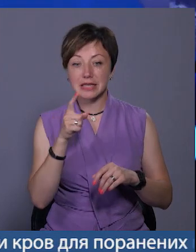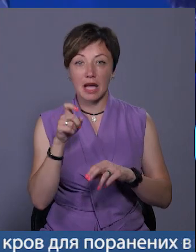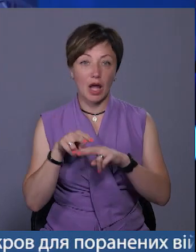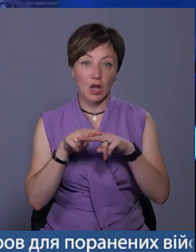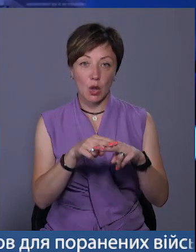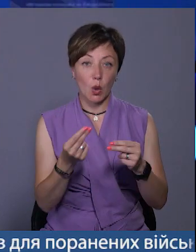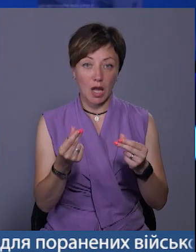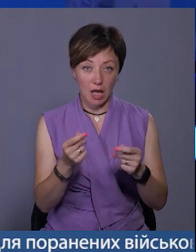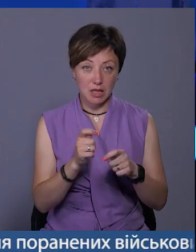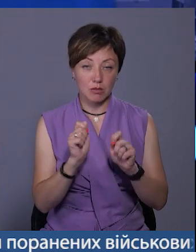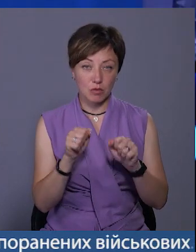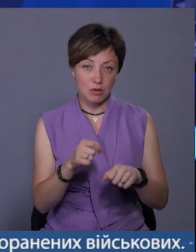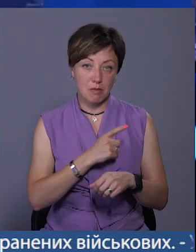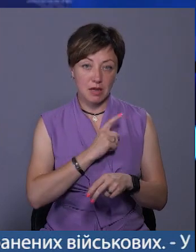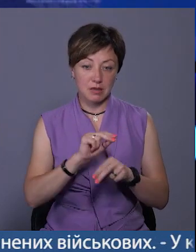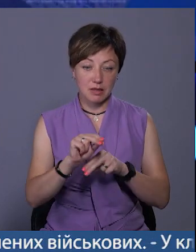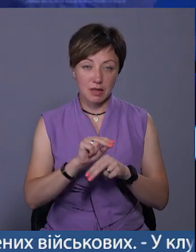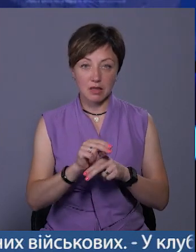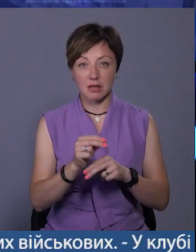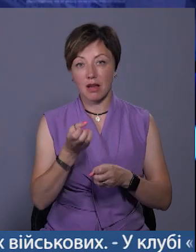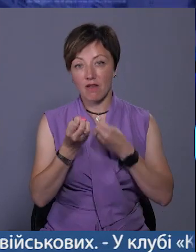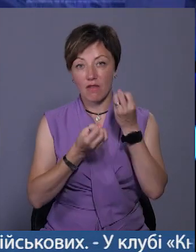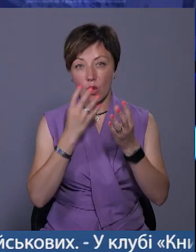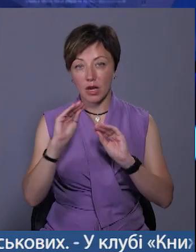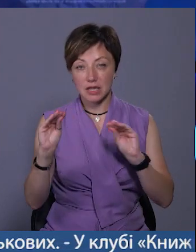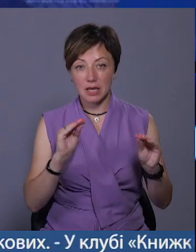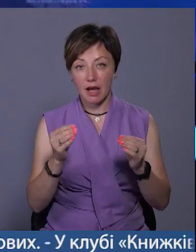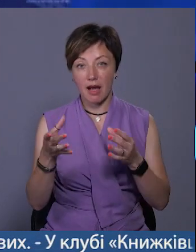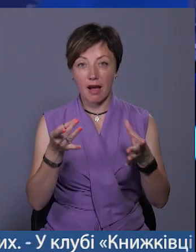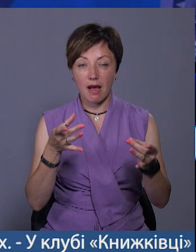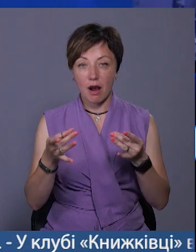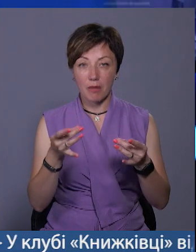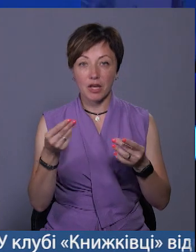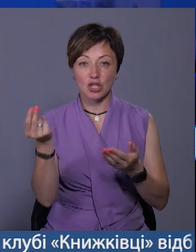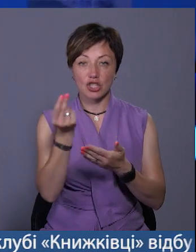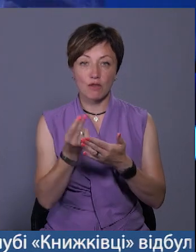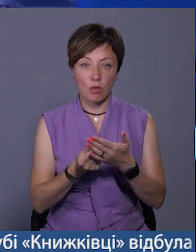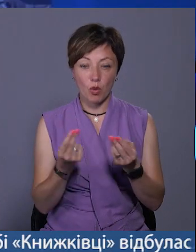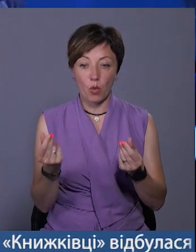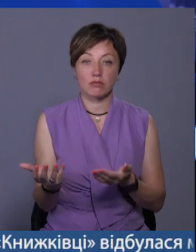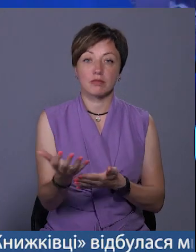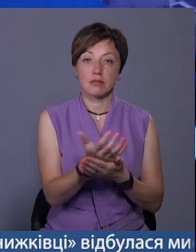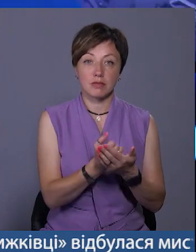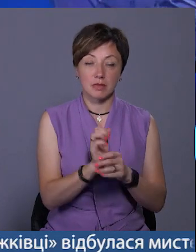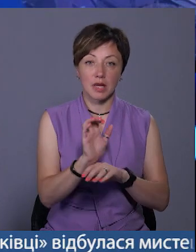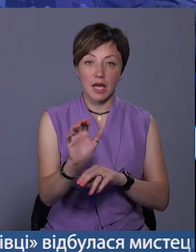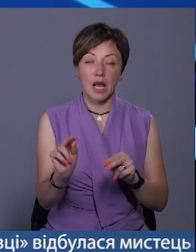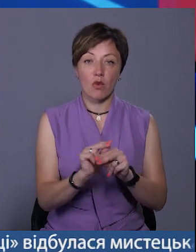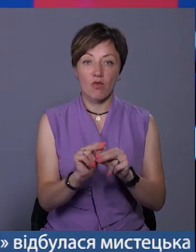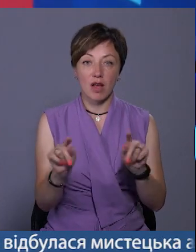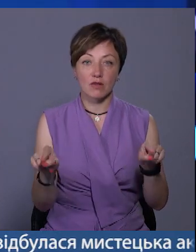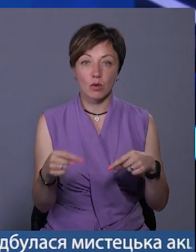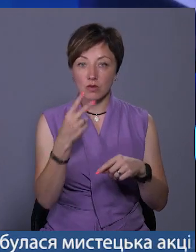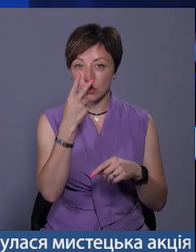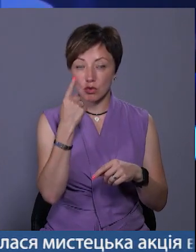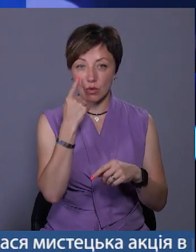зможуть взяти участь у майстер-класах з флористики, кераміки та живопису. Зібрані кошти підуть на лікування та відновлення зору